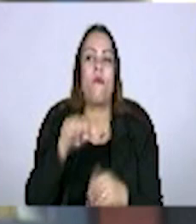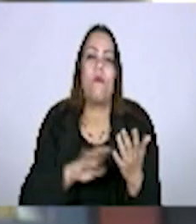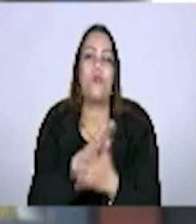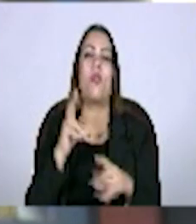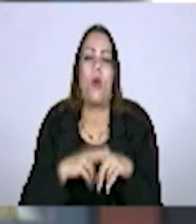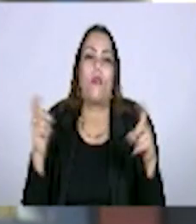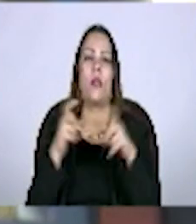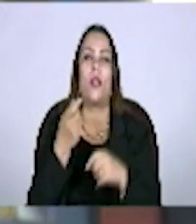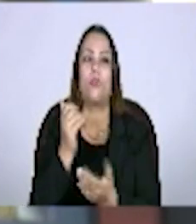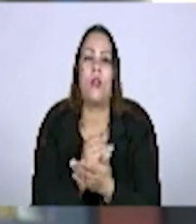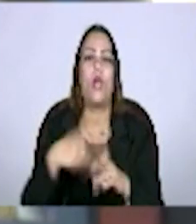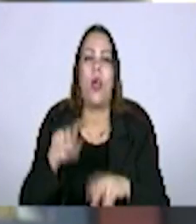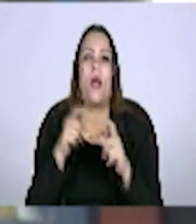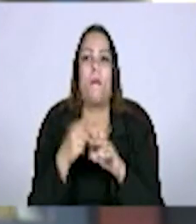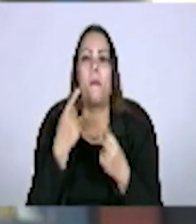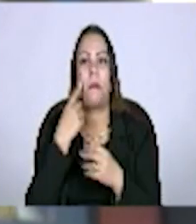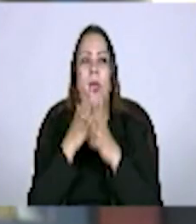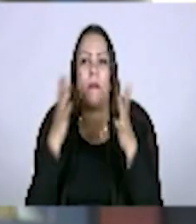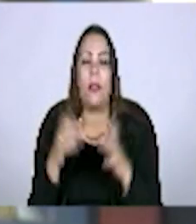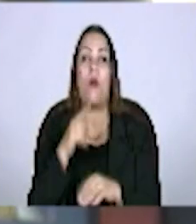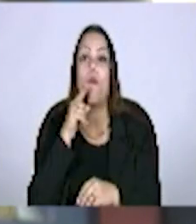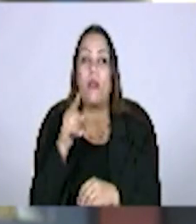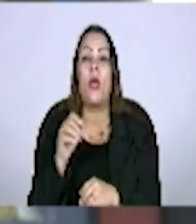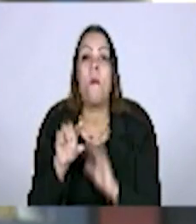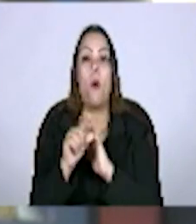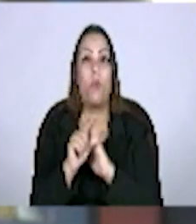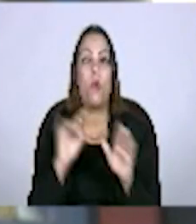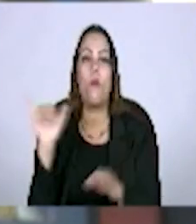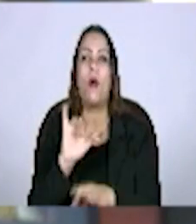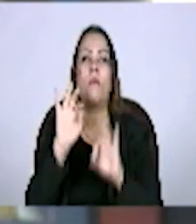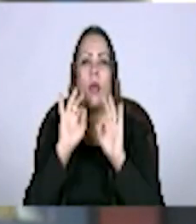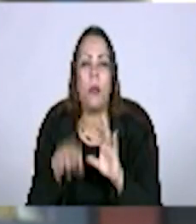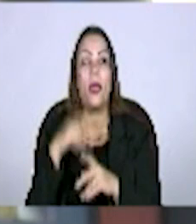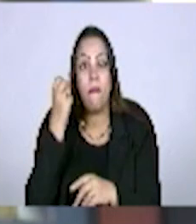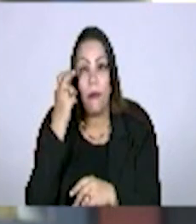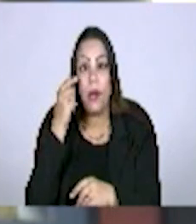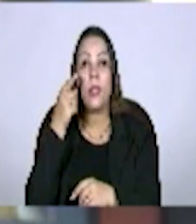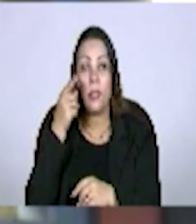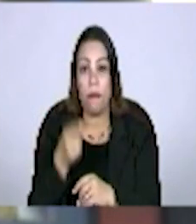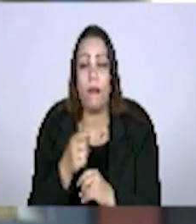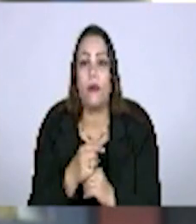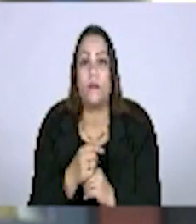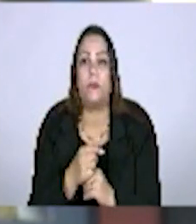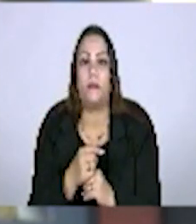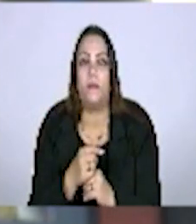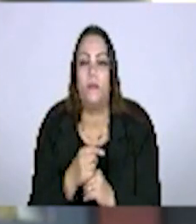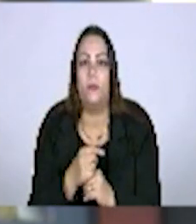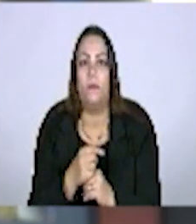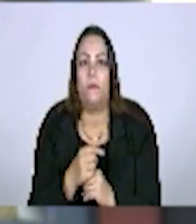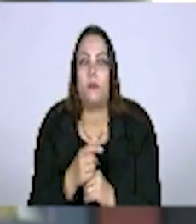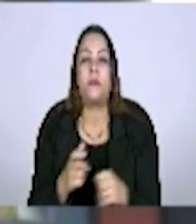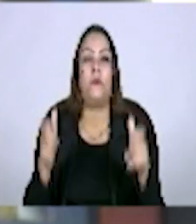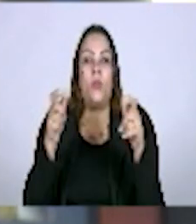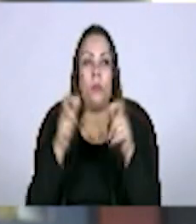وتحديات اقتصاديه الى حد كبير ف دي مساله اساسيه في فكره ان تكون هناك